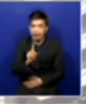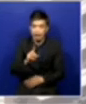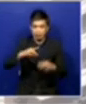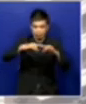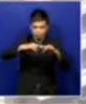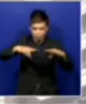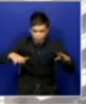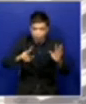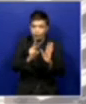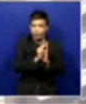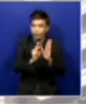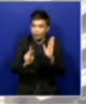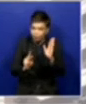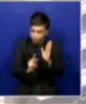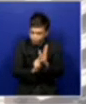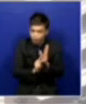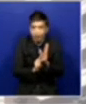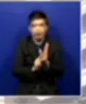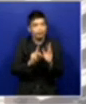ายอื่นแล้วก็ขัดกับ